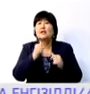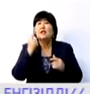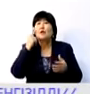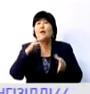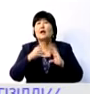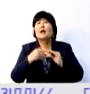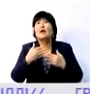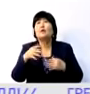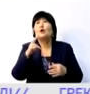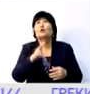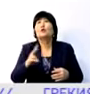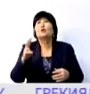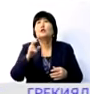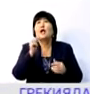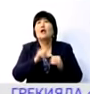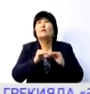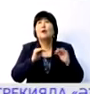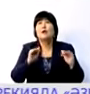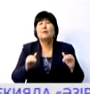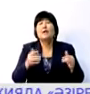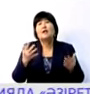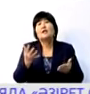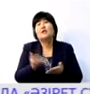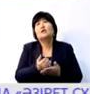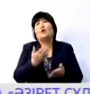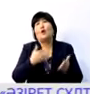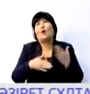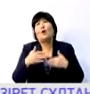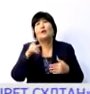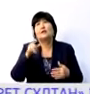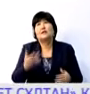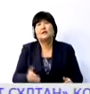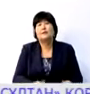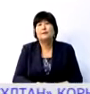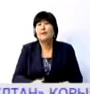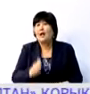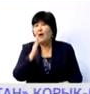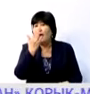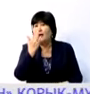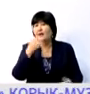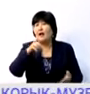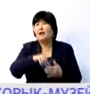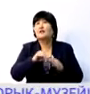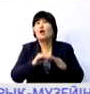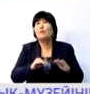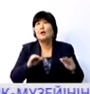алмасатын Нұргүл Рүстекова әрбір баланың жетістігіне қуанатын жандардың бірі. Айна алдында